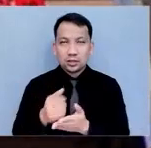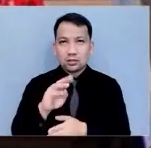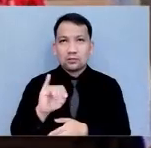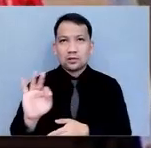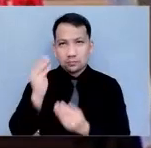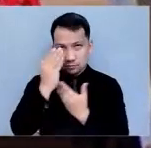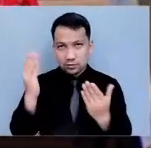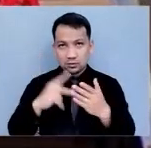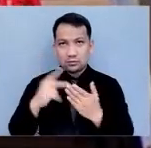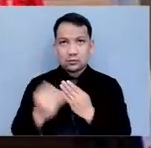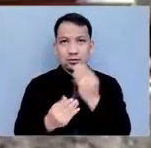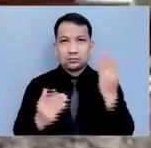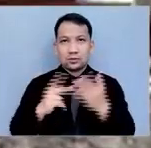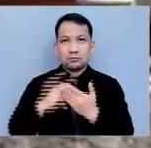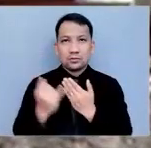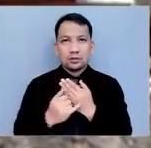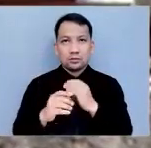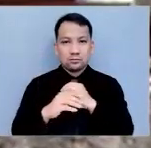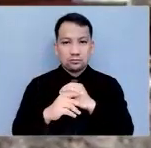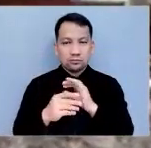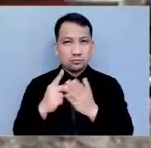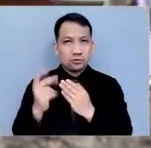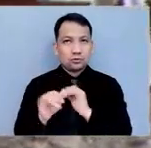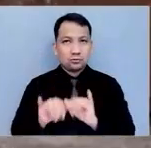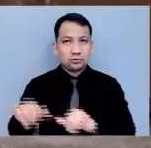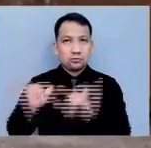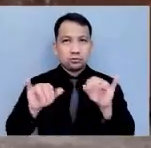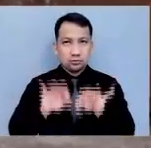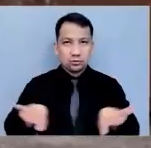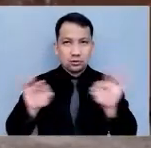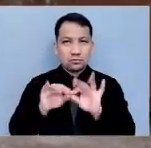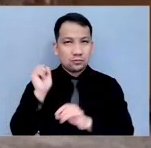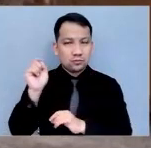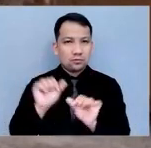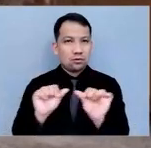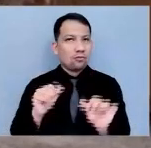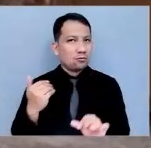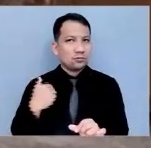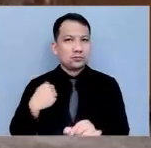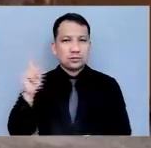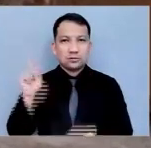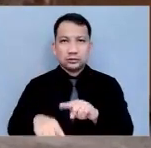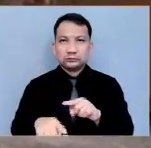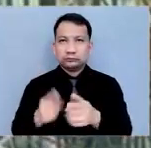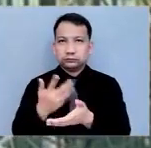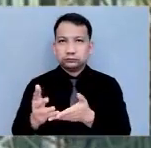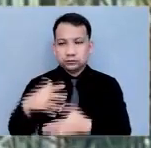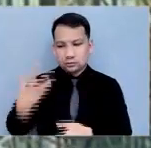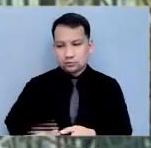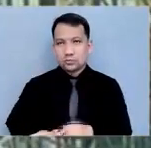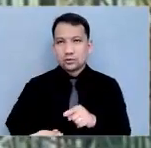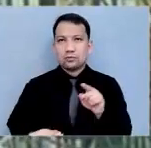mga prioridad na proyekto at programa para matapos ng mas mabilis. Pero wala raw silbiyan kung mababahiran ng korupsyon,